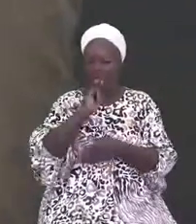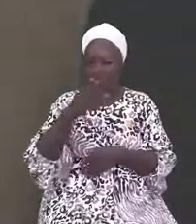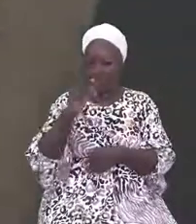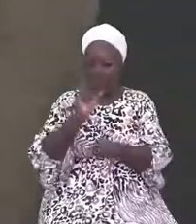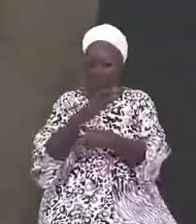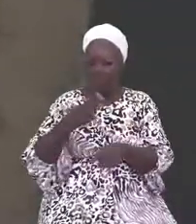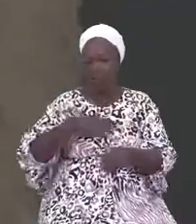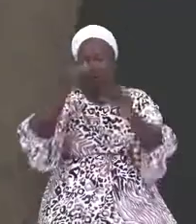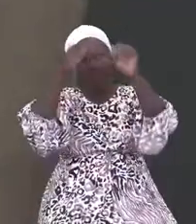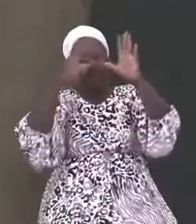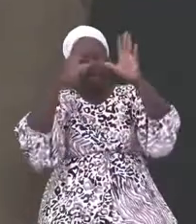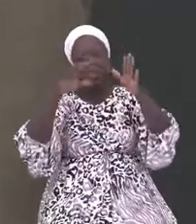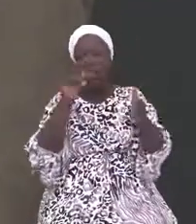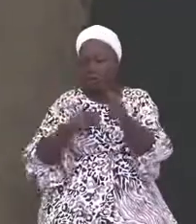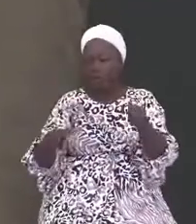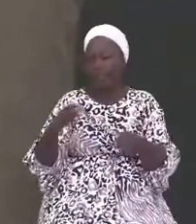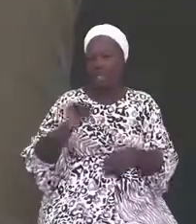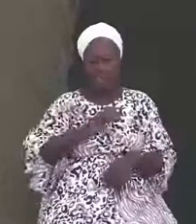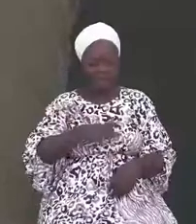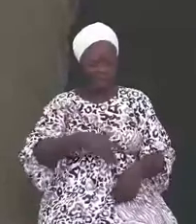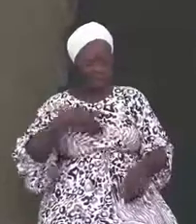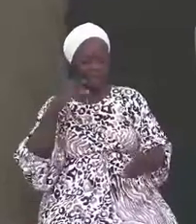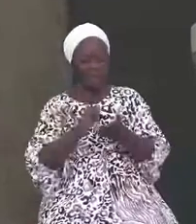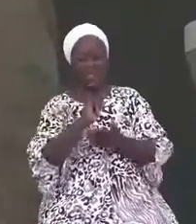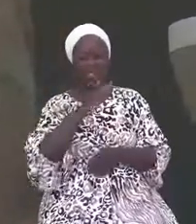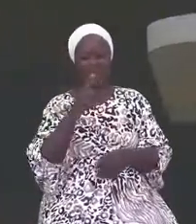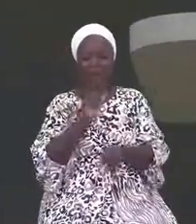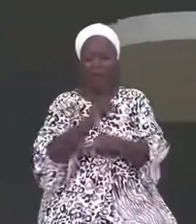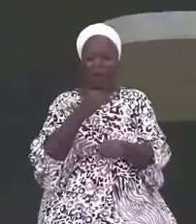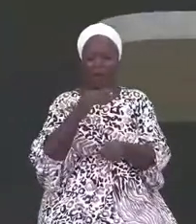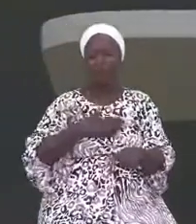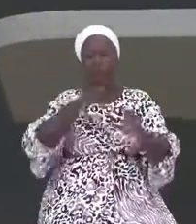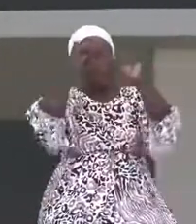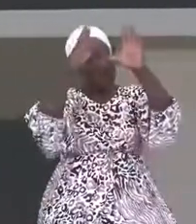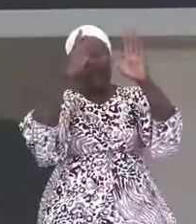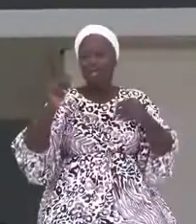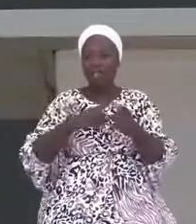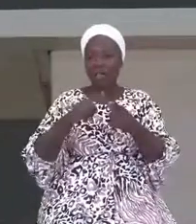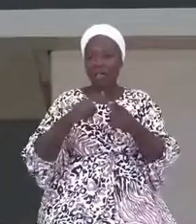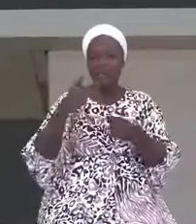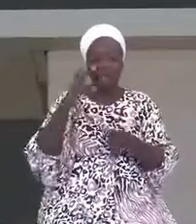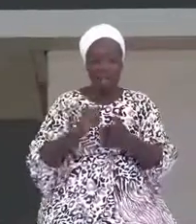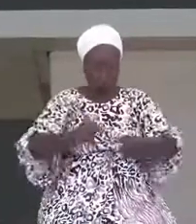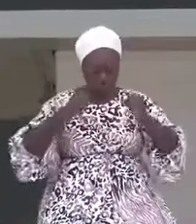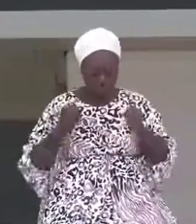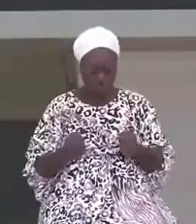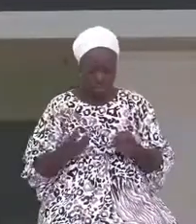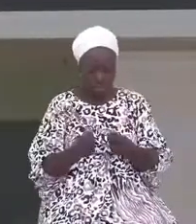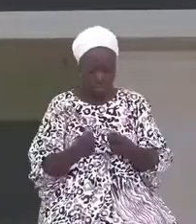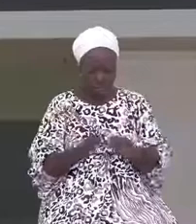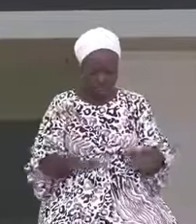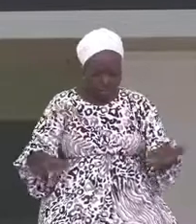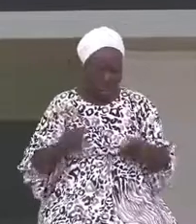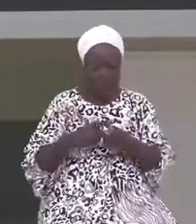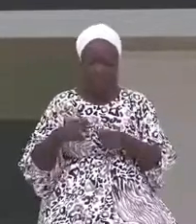tout ce que je sens ça c'est l'oeuvre de mon père regarde la terre solide peut-être tu